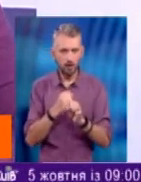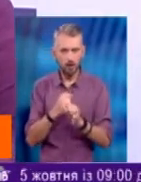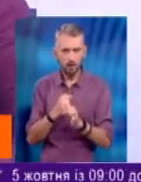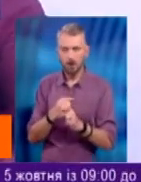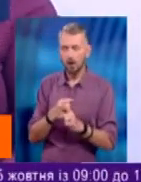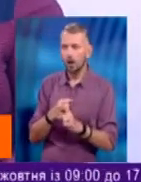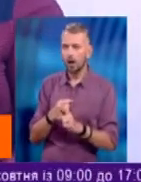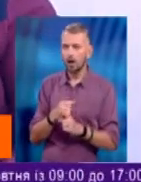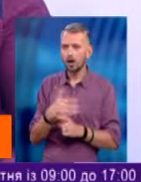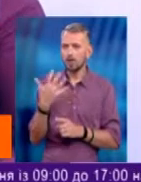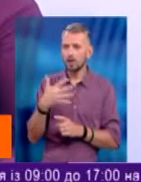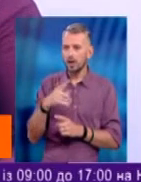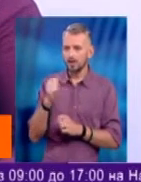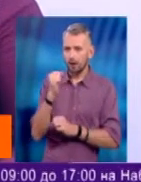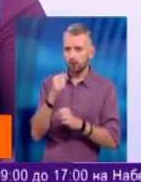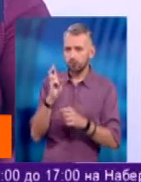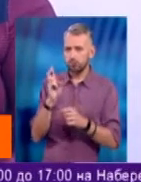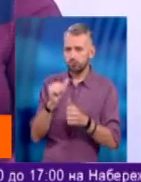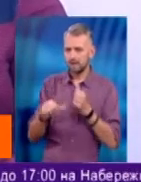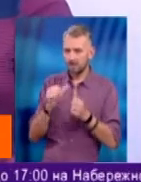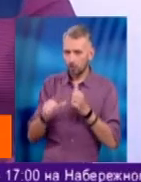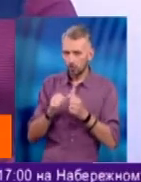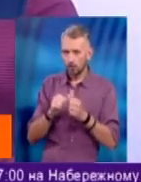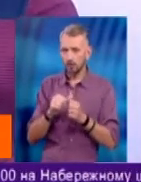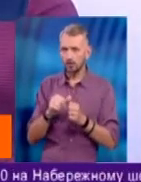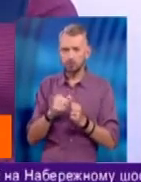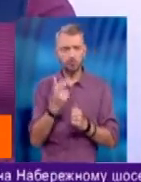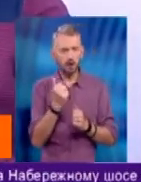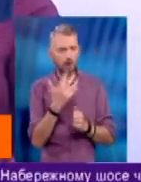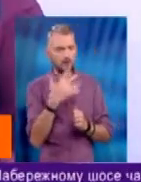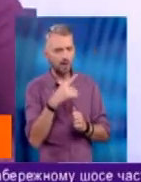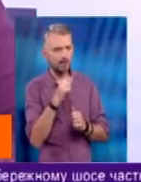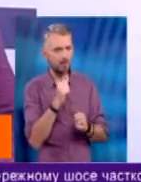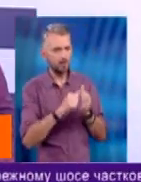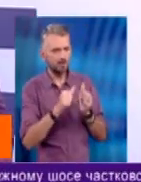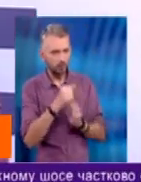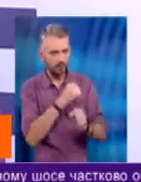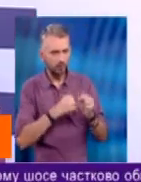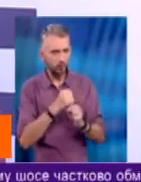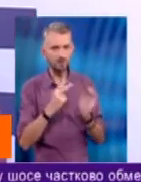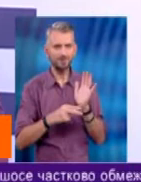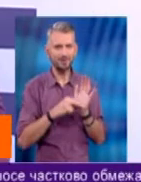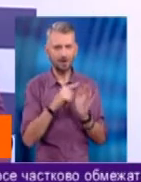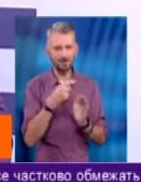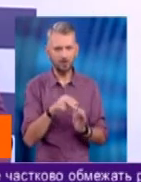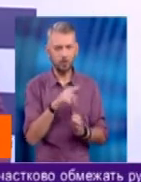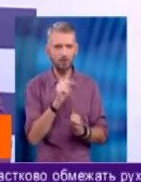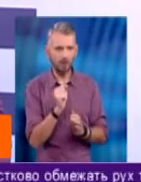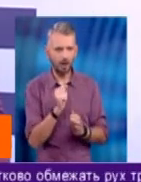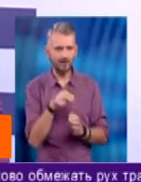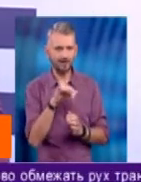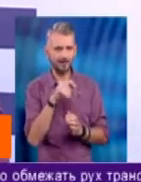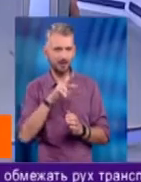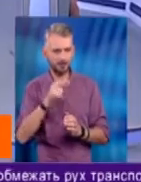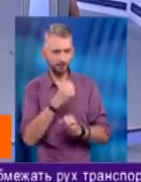двигун? За бензиновий, 75 за дизельний. До речі, це буде відбуватися буквально за декілька днів,